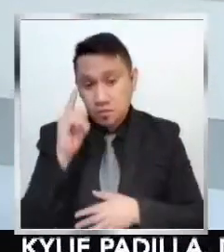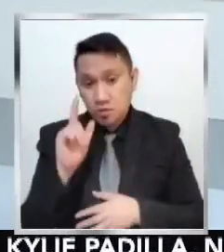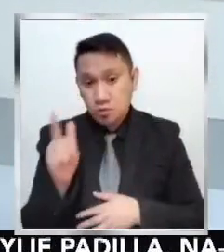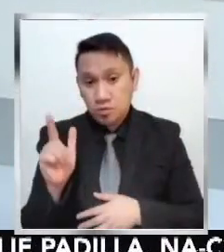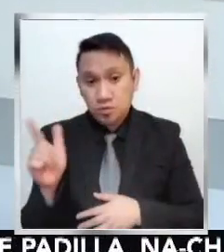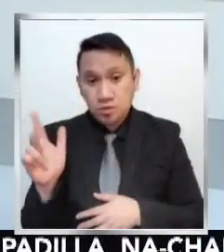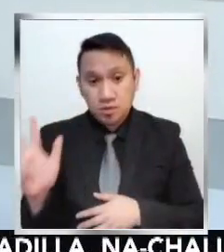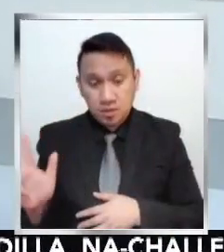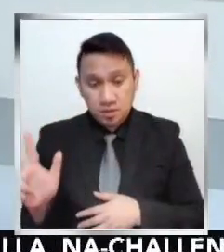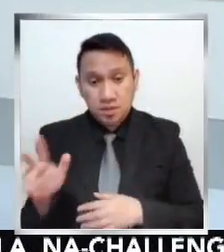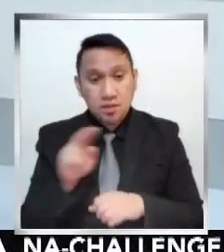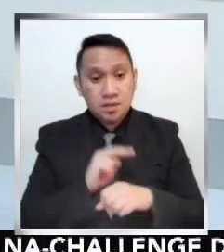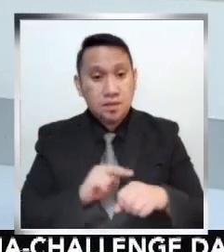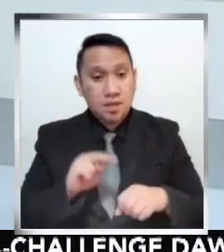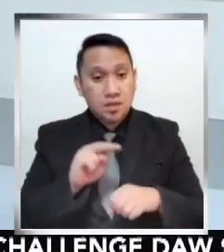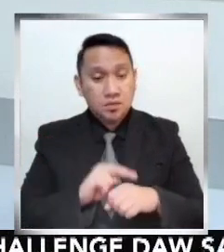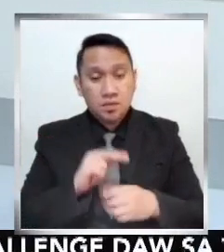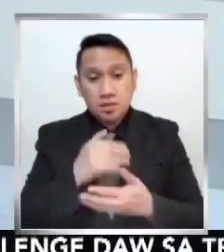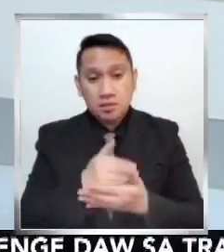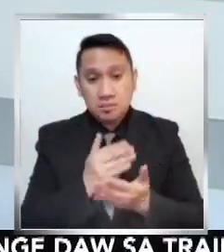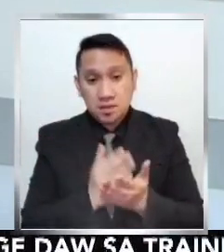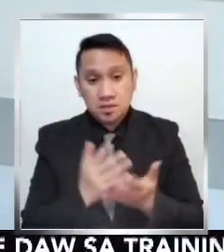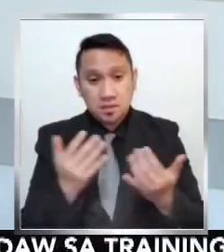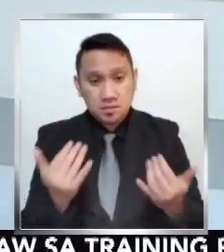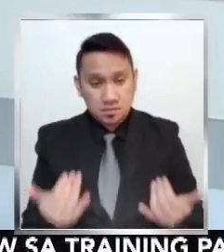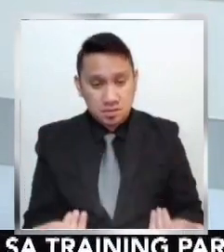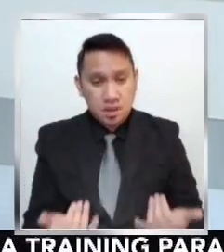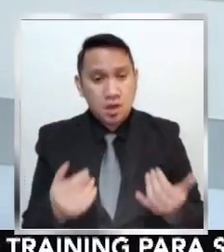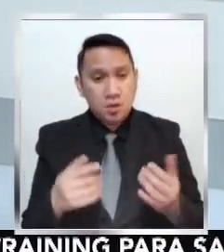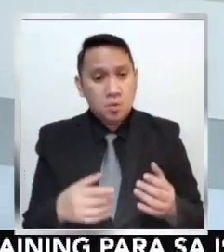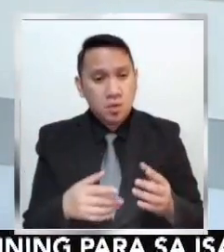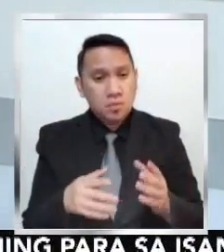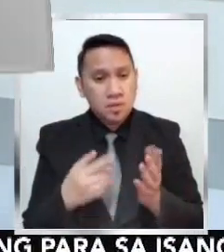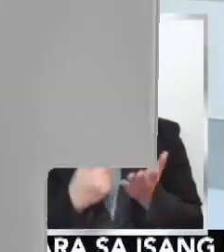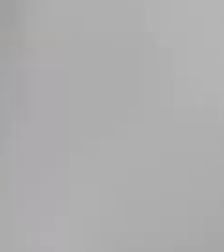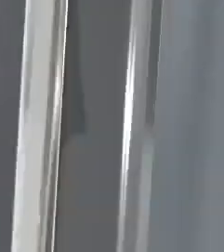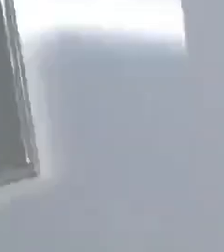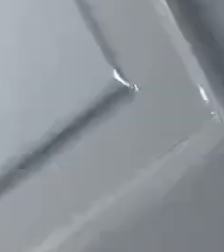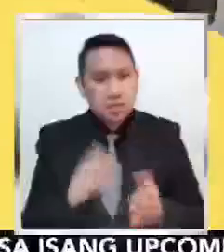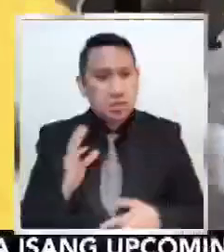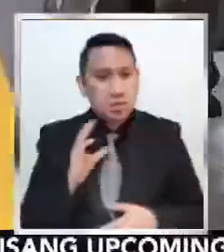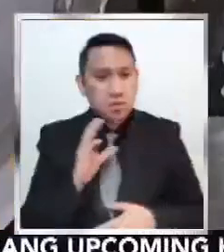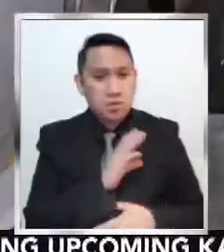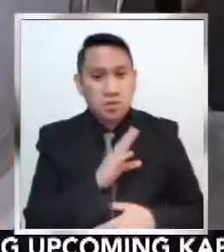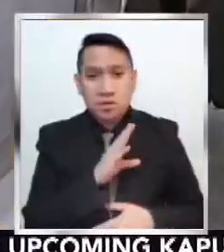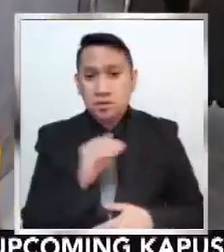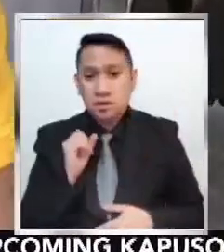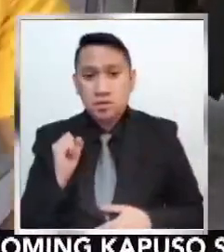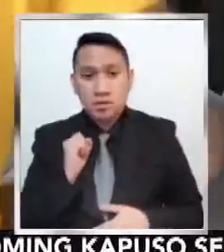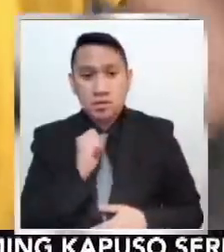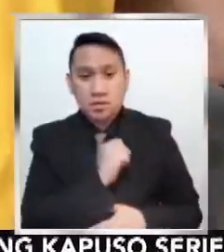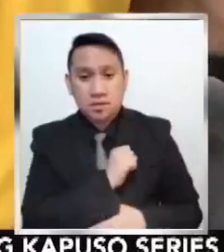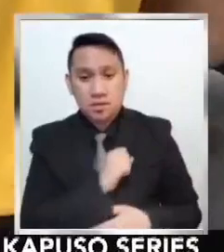na pinaplansya ngayon ng Kamara at Senado. Nakatutok si June Veneracion.